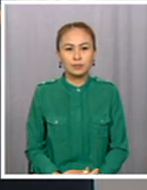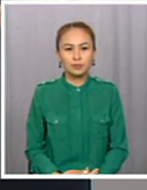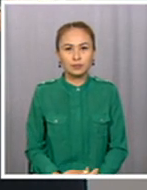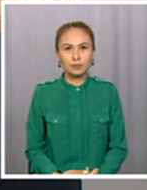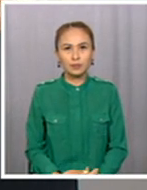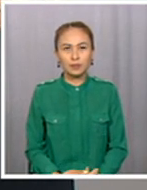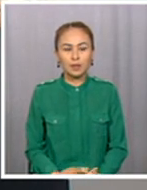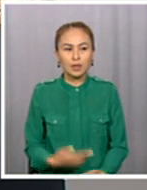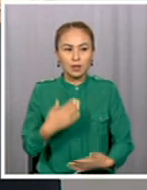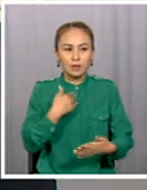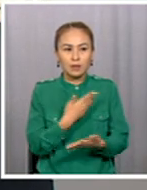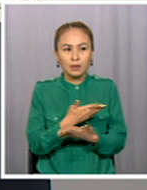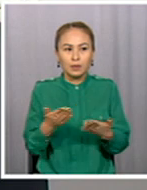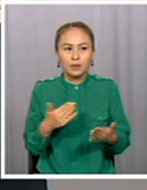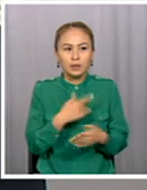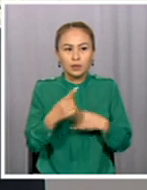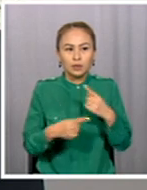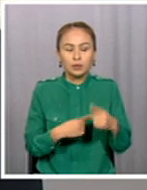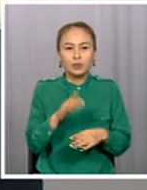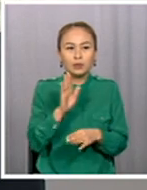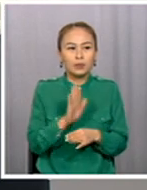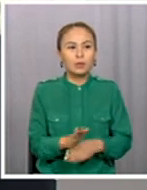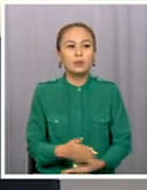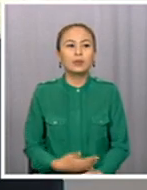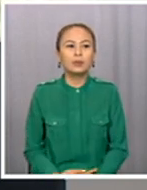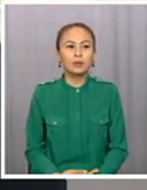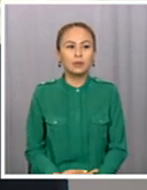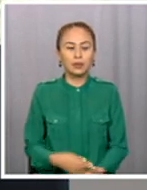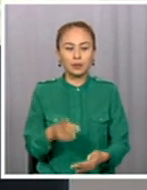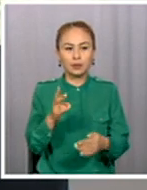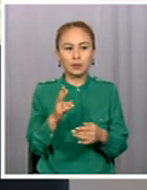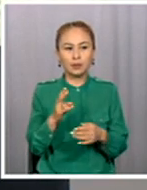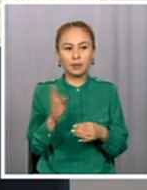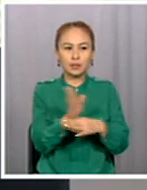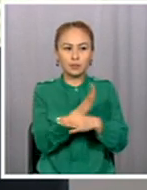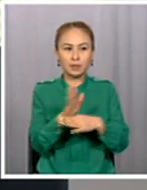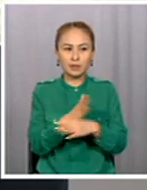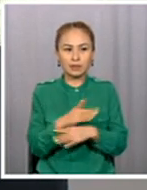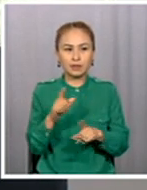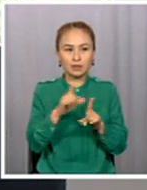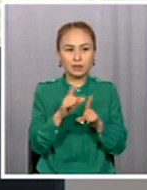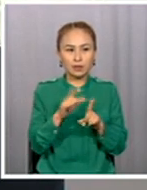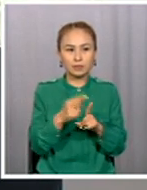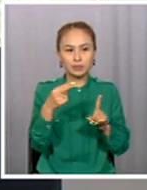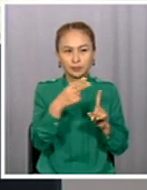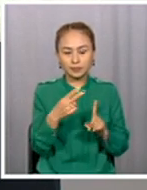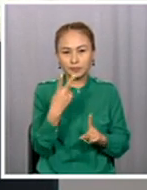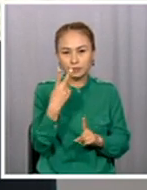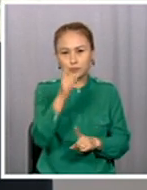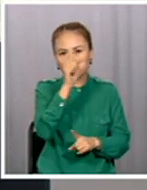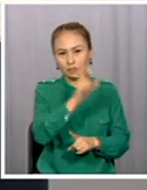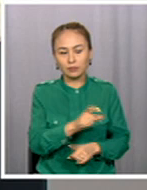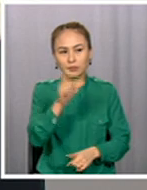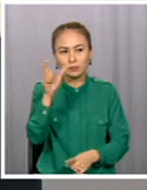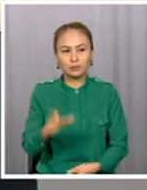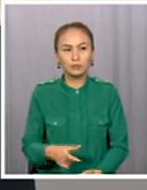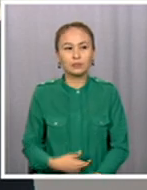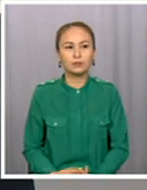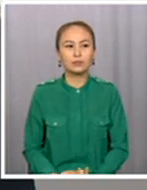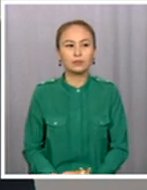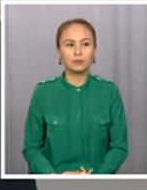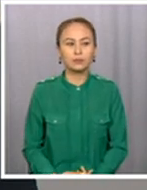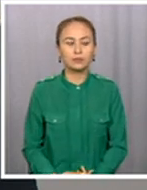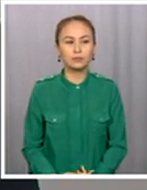Я вам предлагаю выполнить следующее задание. Распределите слова данных предложений в два столбика.